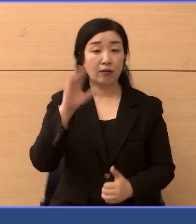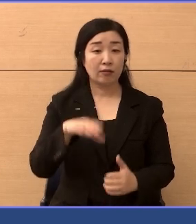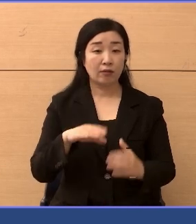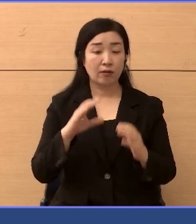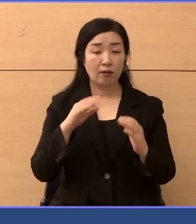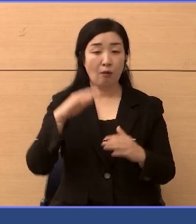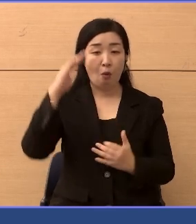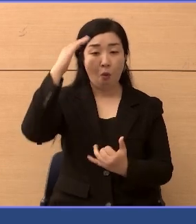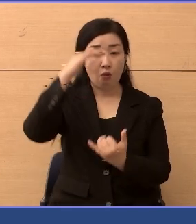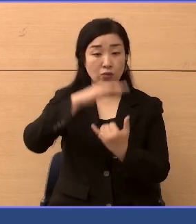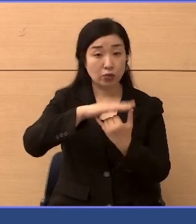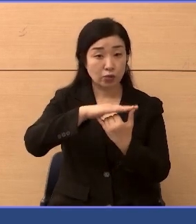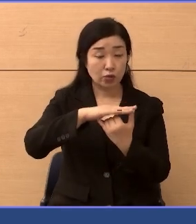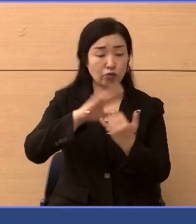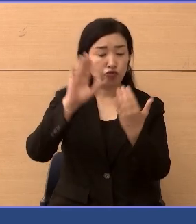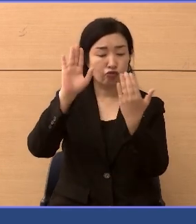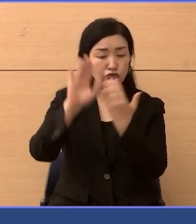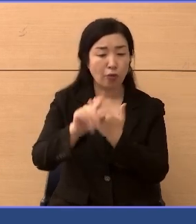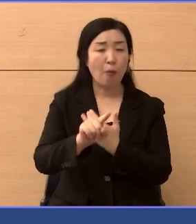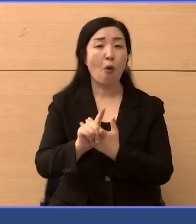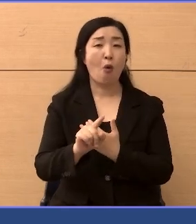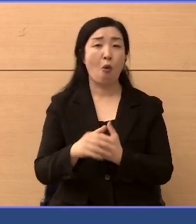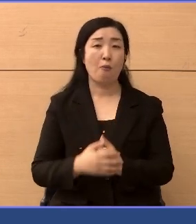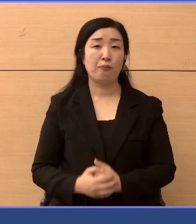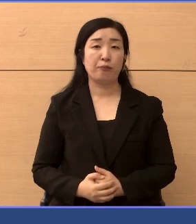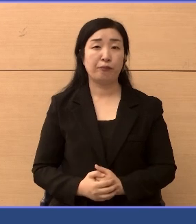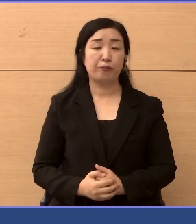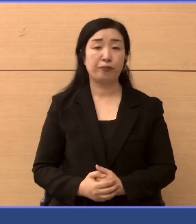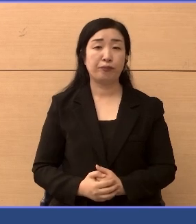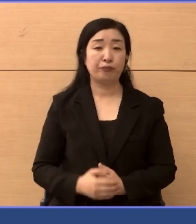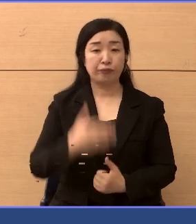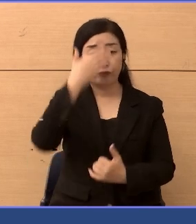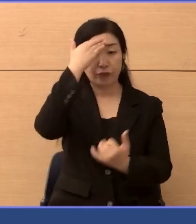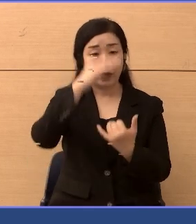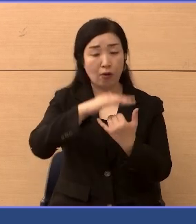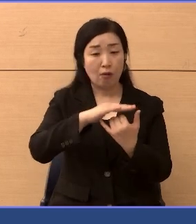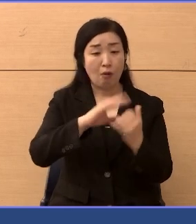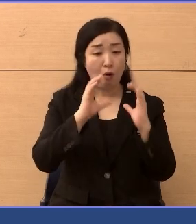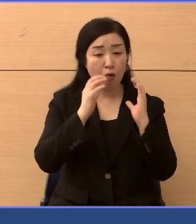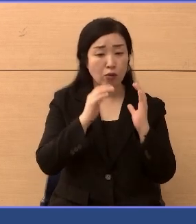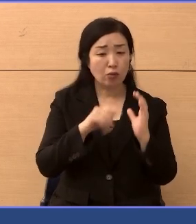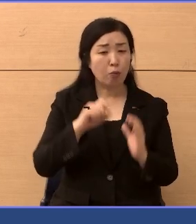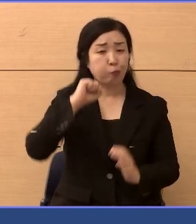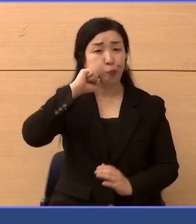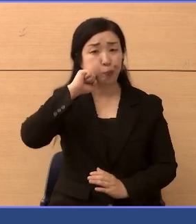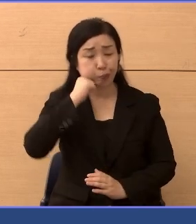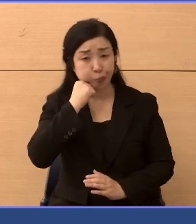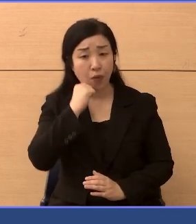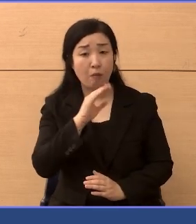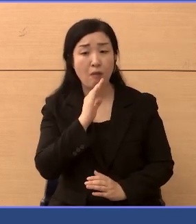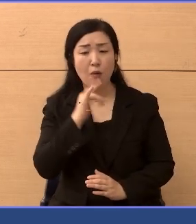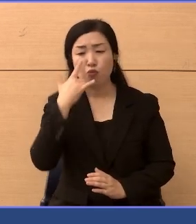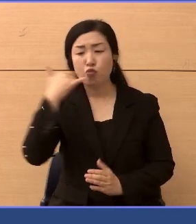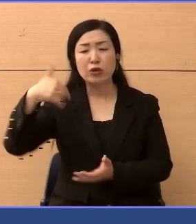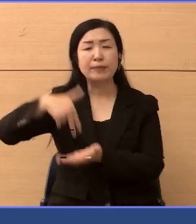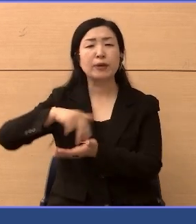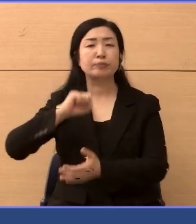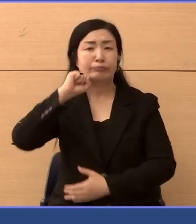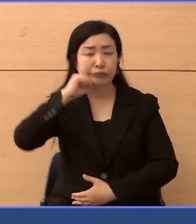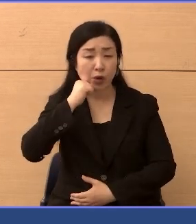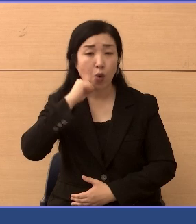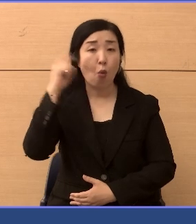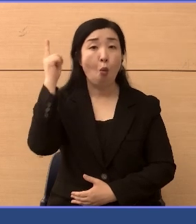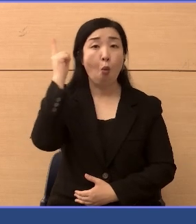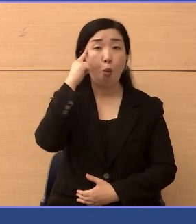유년기에서의 ASD에 대한 This can be 설명을 a 좀 particularly 드리겠습니다. difficult time 유년기가 훨씬 for 더 parents 어려울 수밖에 because 없습니다. there are 특히 often 부모님에게 어려운데요. many